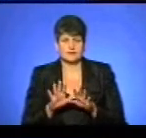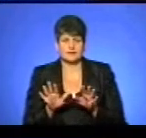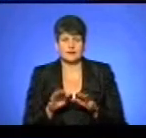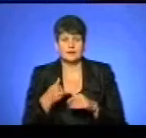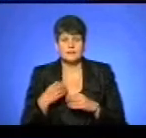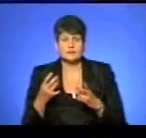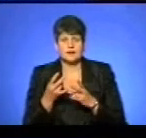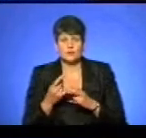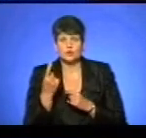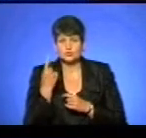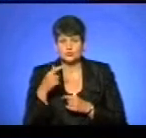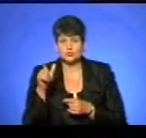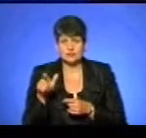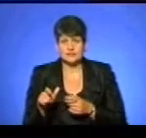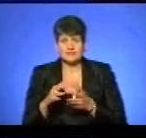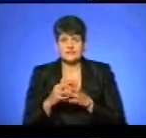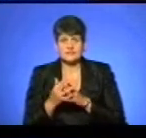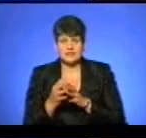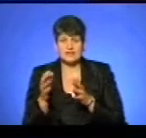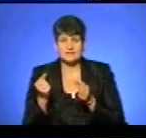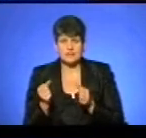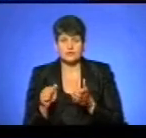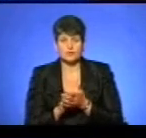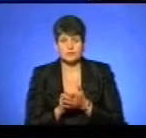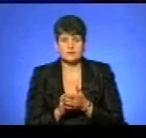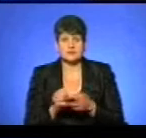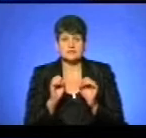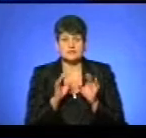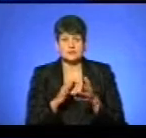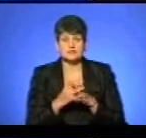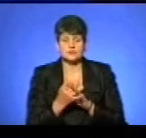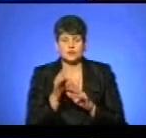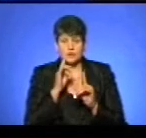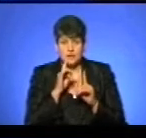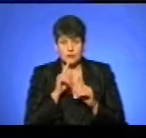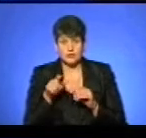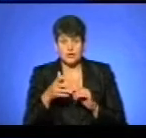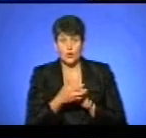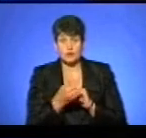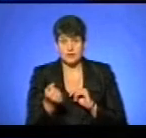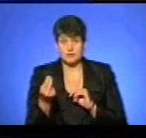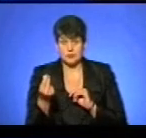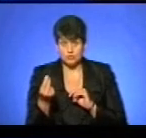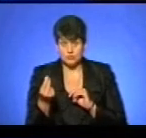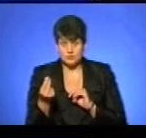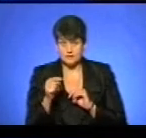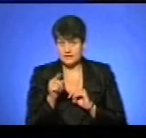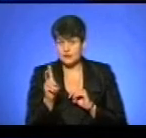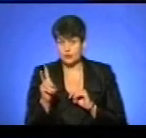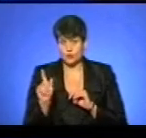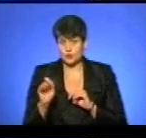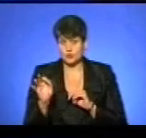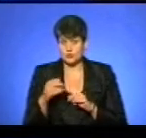треба було хоча б одну людину в селі взяти всі 4 документи, занести в сільську раду, здати. Людина отримала кошти, і від неї ніхто нічого не